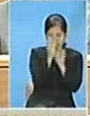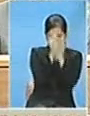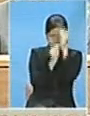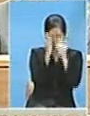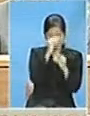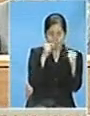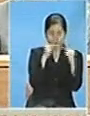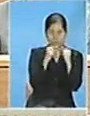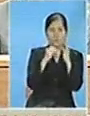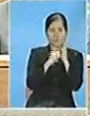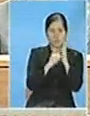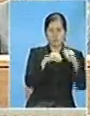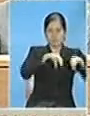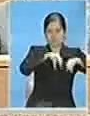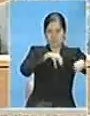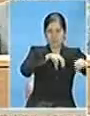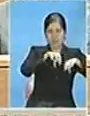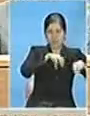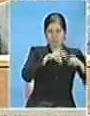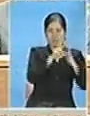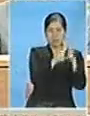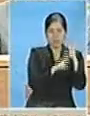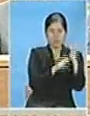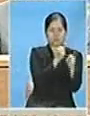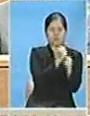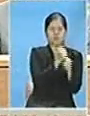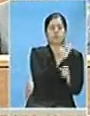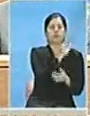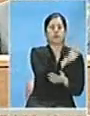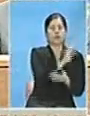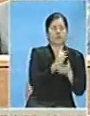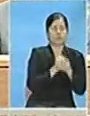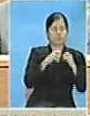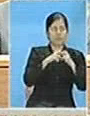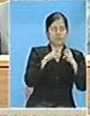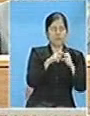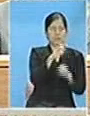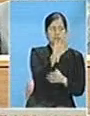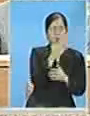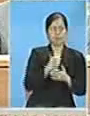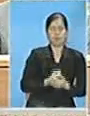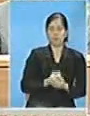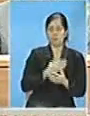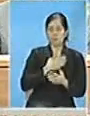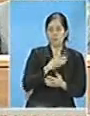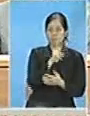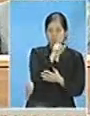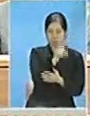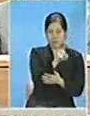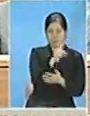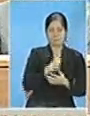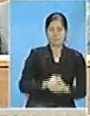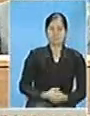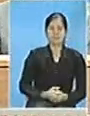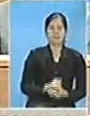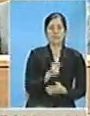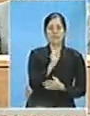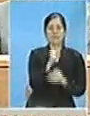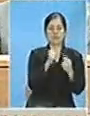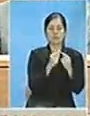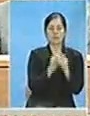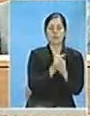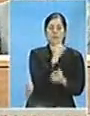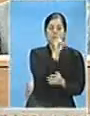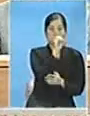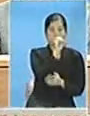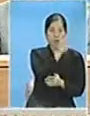ครับแล้วท่านจะได้ไปบริหารจัดการน้ำที่อื่นเขาจะได้ไม่มีปัญหาเพราะฉะนั้นผมถึงถามท่านต่อไปว่าที่ท่านสั่งการ